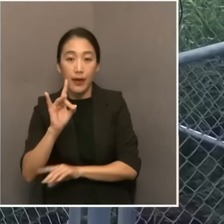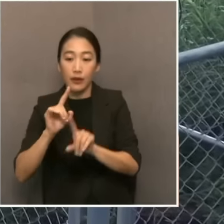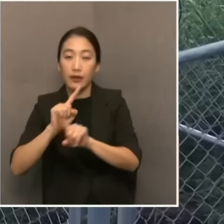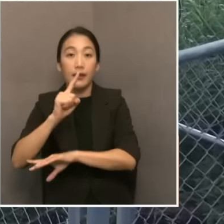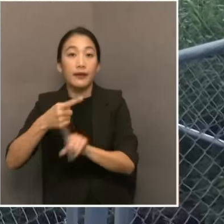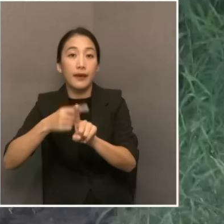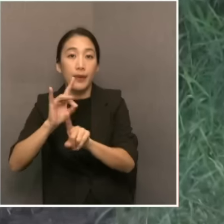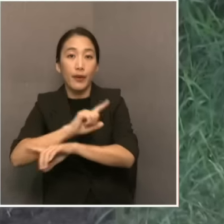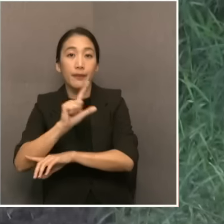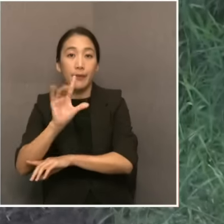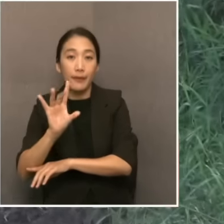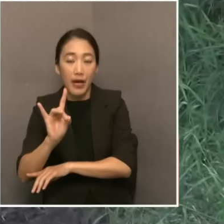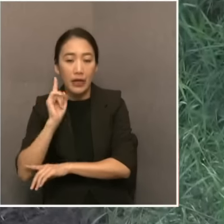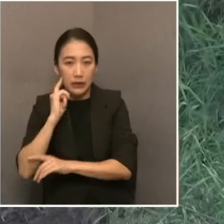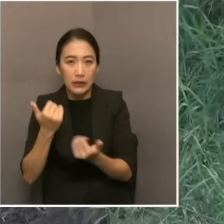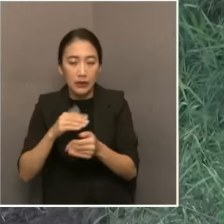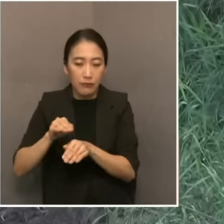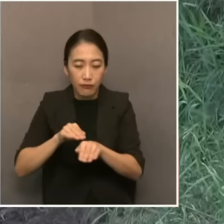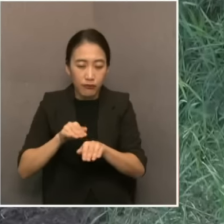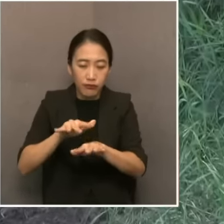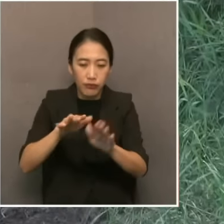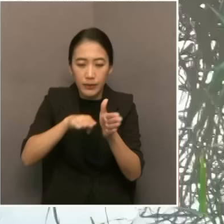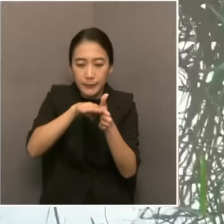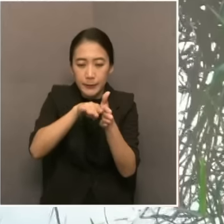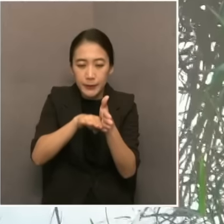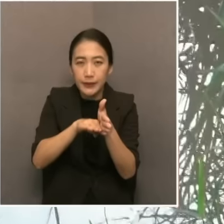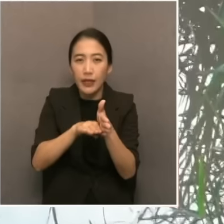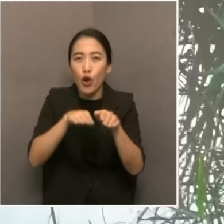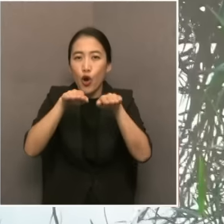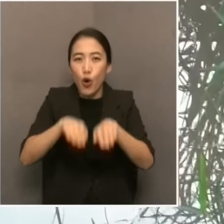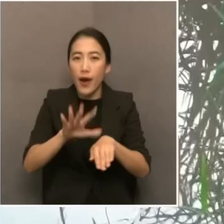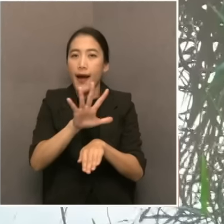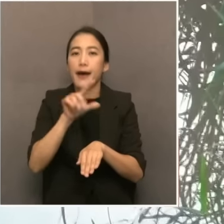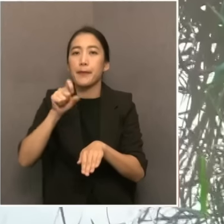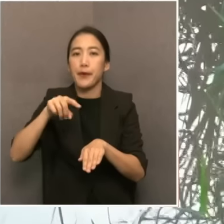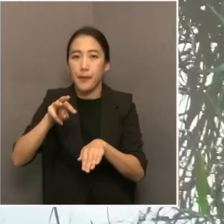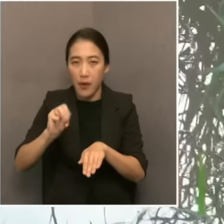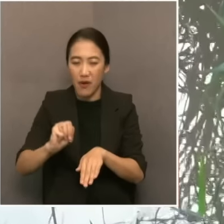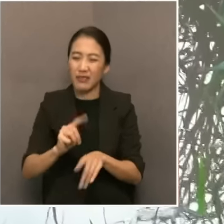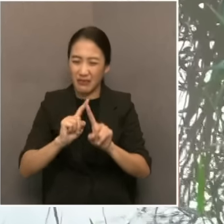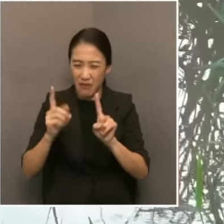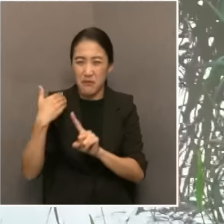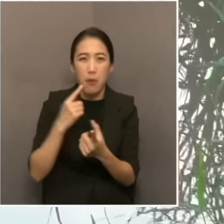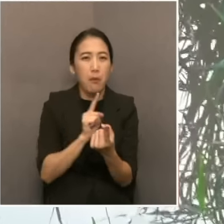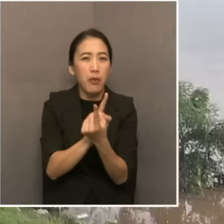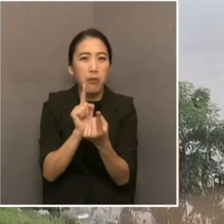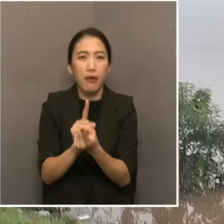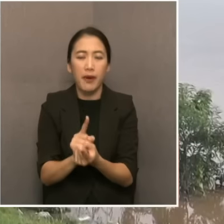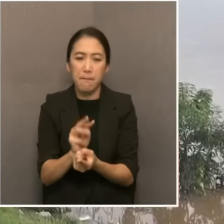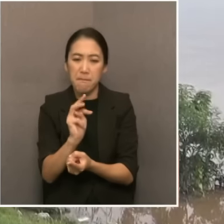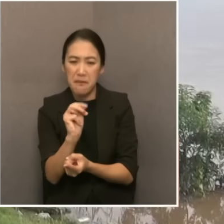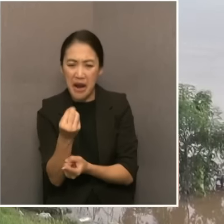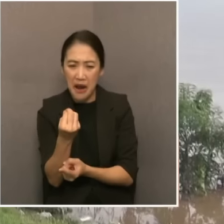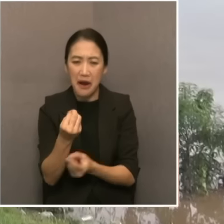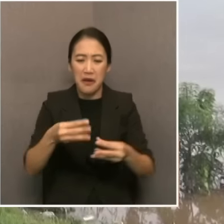ตรค่ะยังต่ำกว่าตลิ่ง2เมตร85เซนติเมตรเศษขอนไม้เศษขยะเศษวัชพืชที่ไหลมากับส